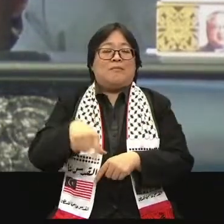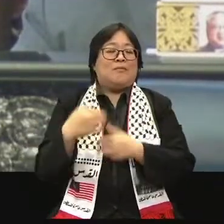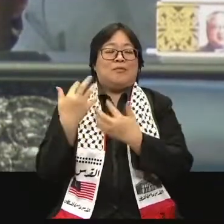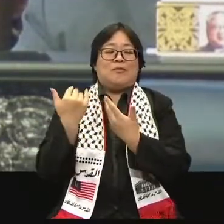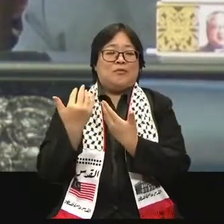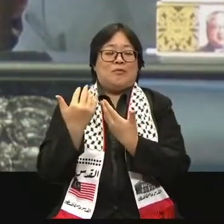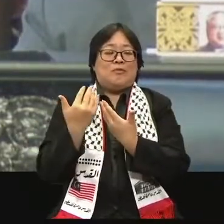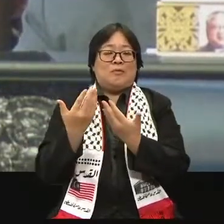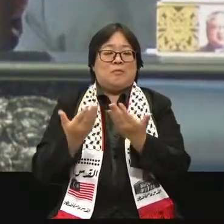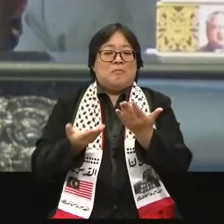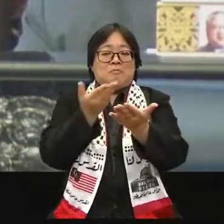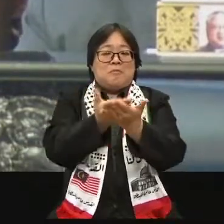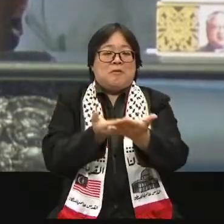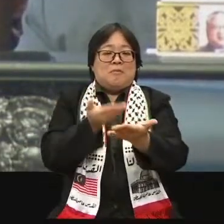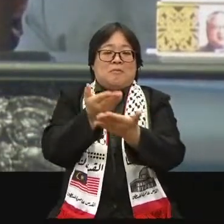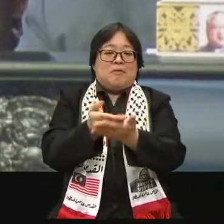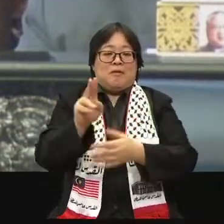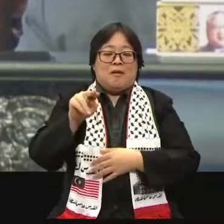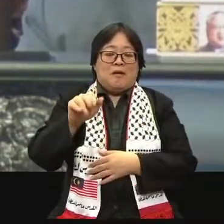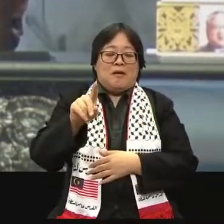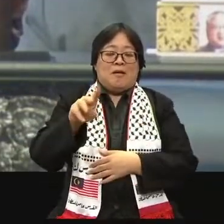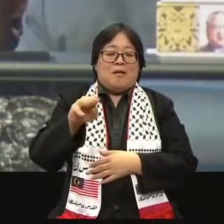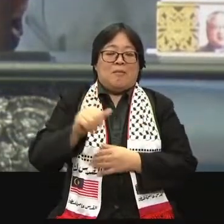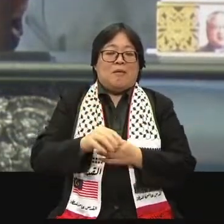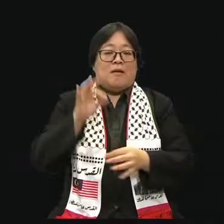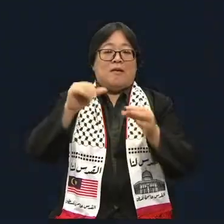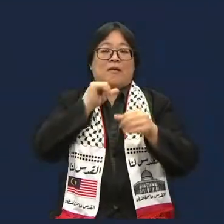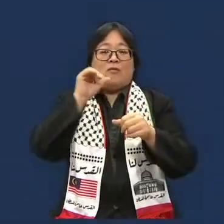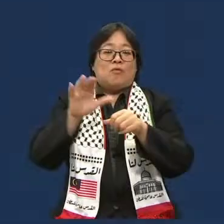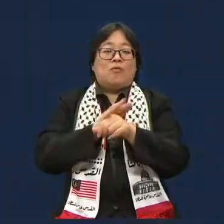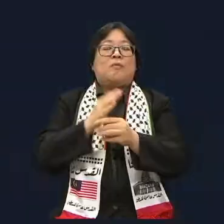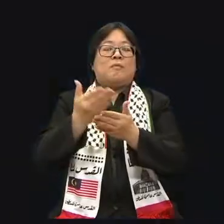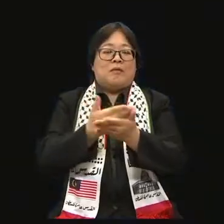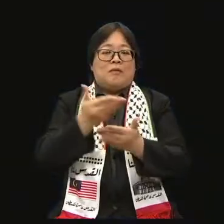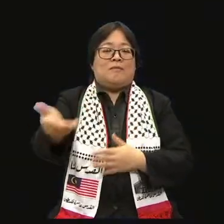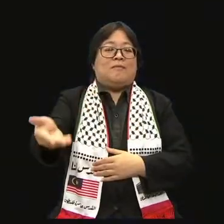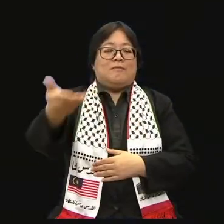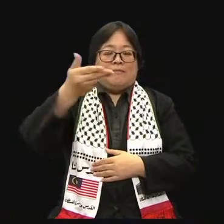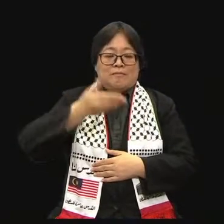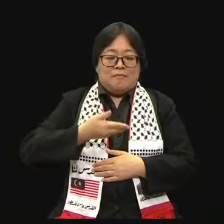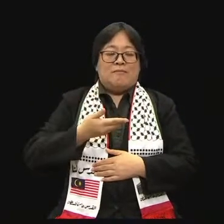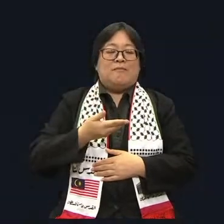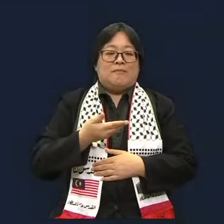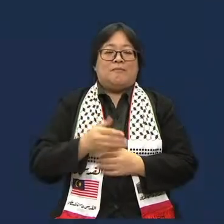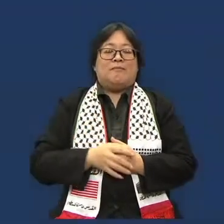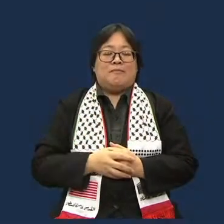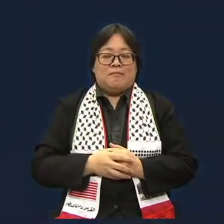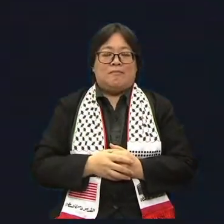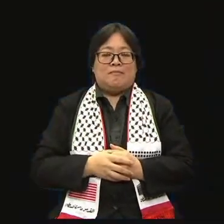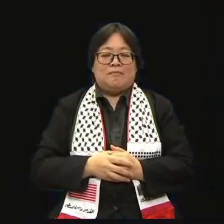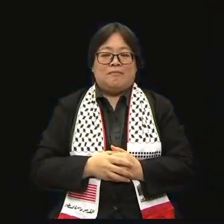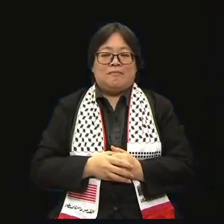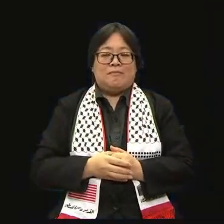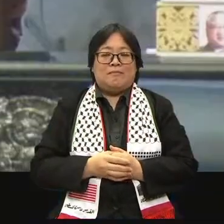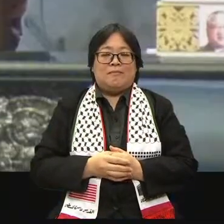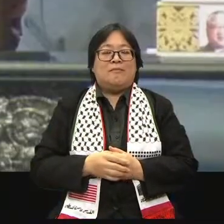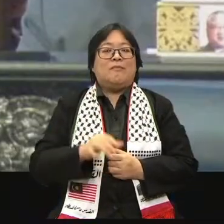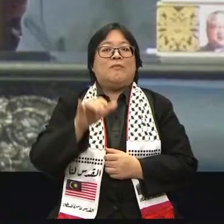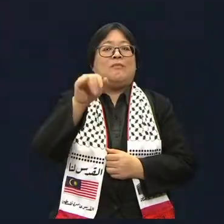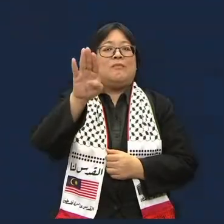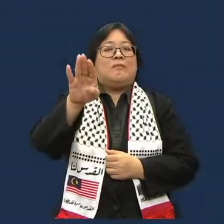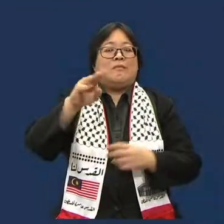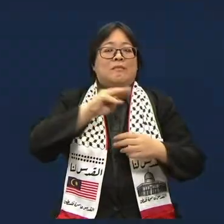lagi permohonan kepada nadma kalau tidak cukup barulah peruntukan tambahan diminta daripada agensi pusat yang